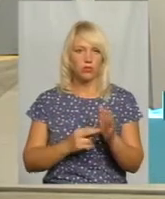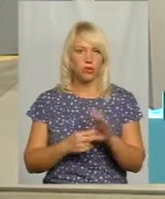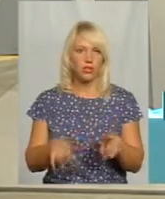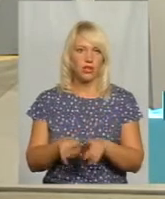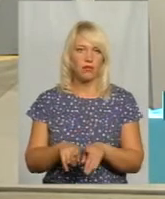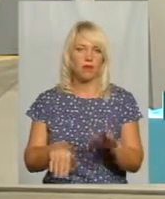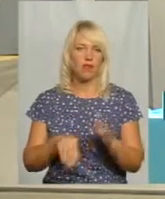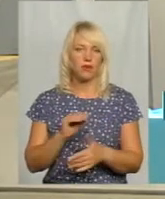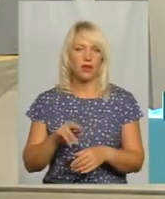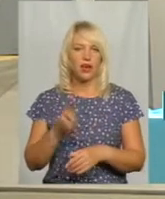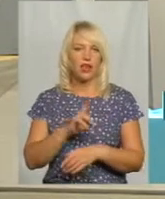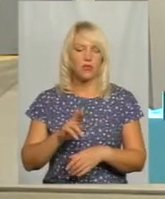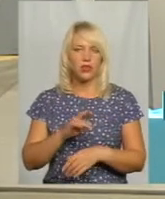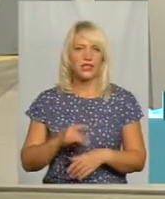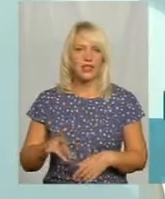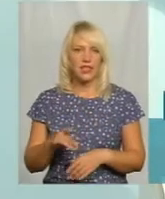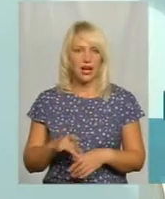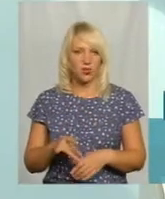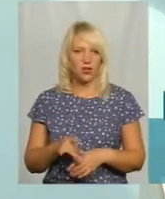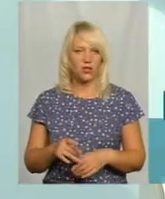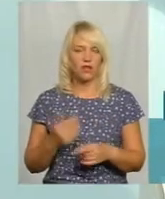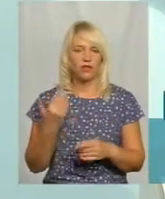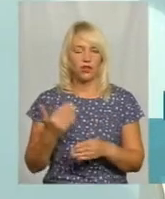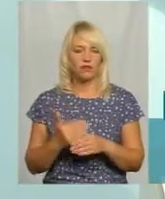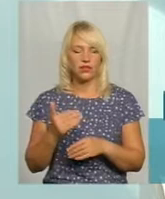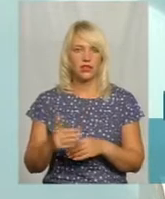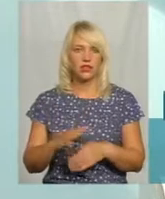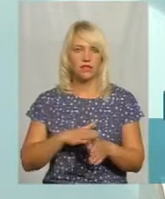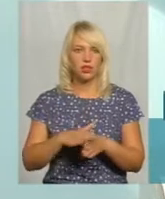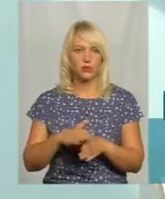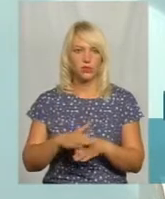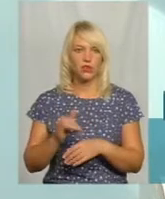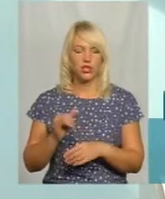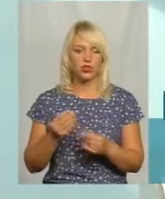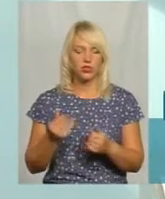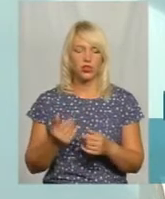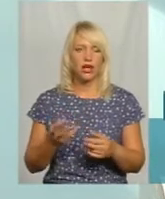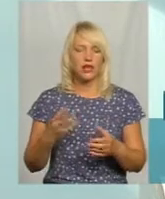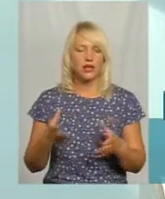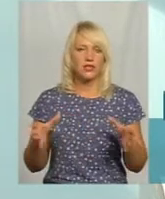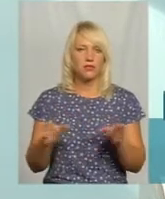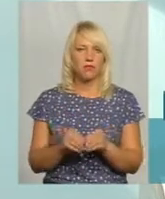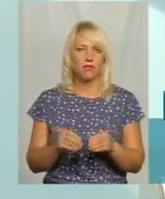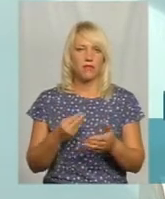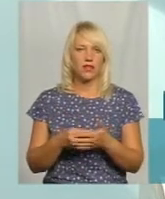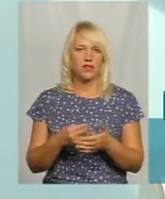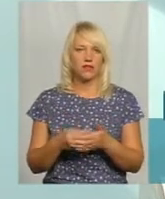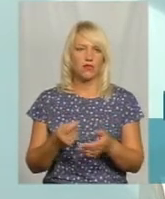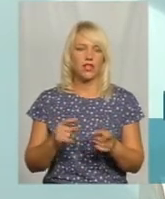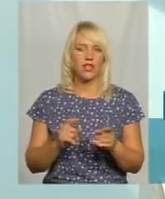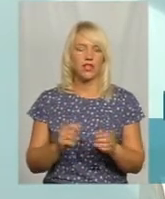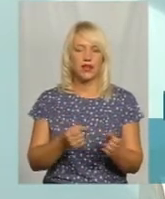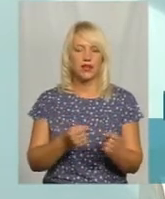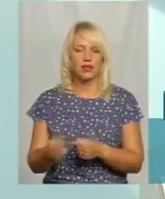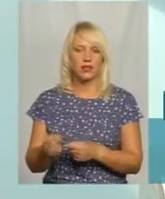придбання. Ярмолинецький район. В них пізніше відбулося, заклали кошти на співфінансування, затрималася